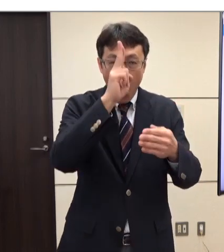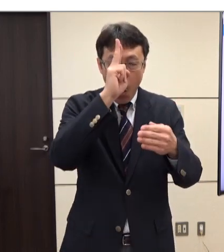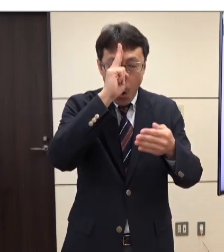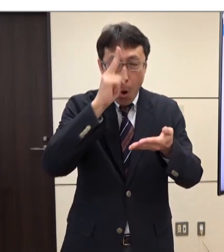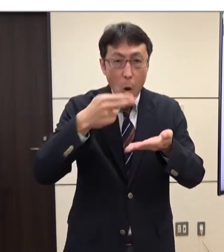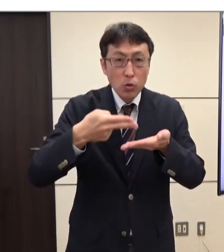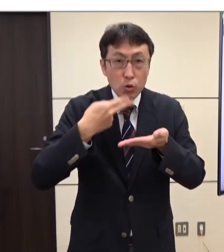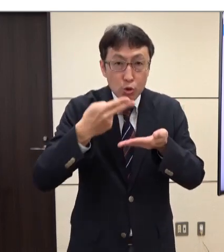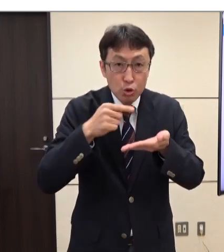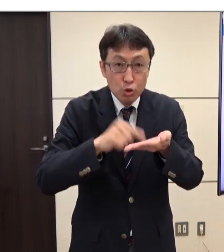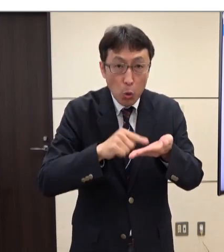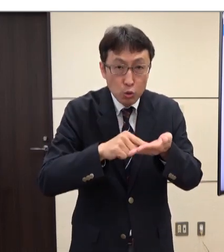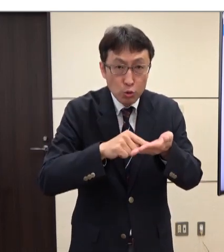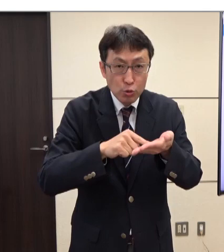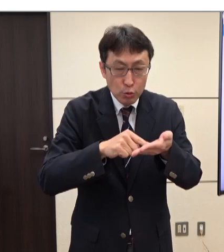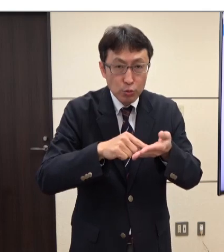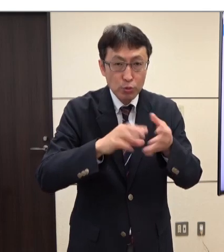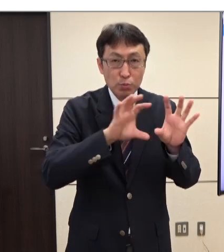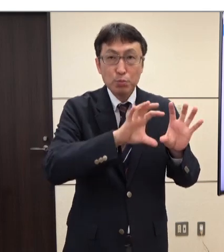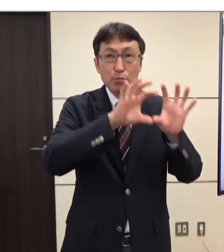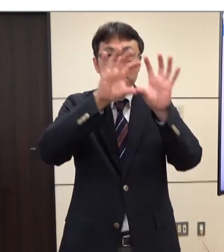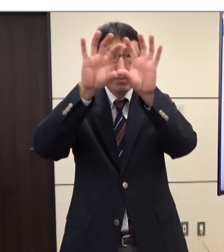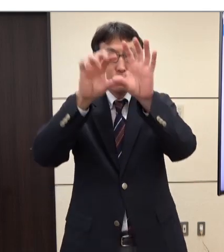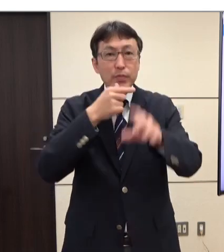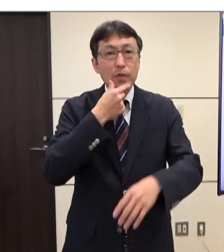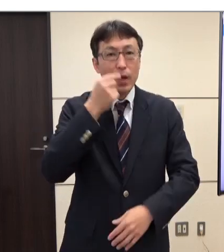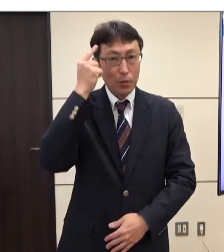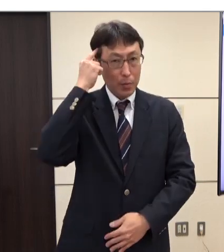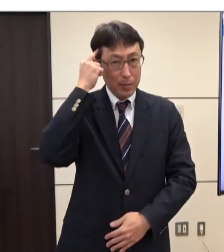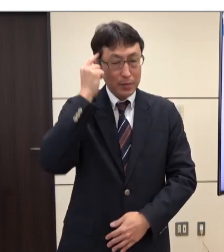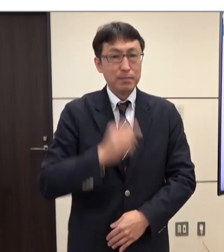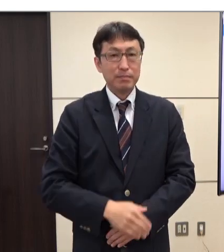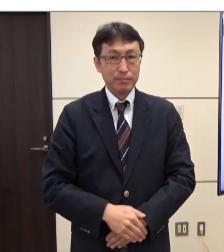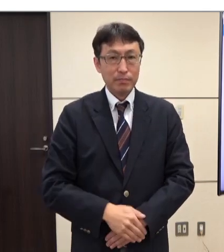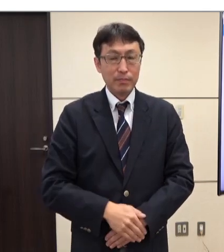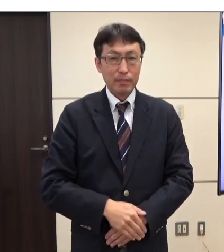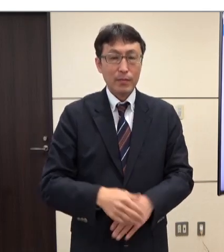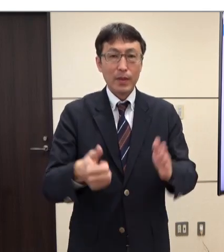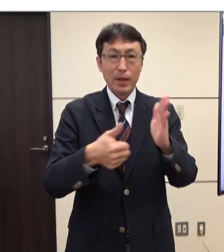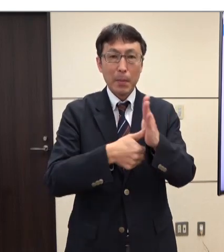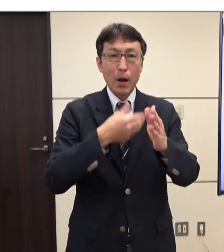ります。福島市では、福島型給食ということで